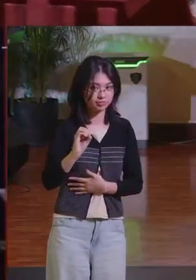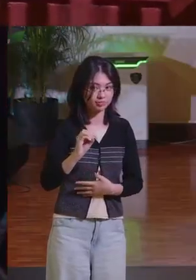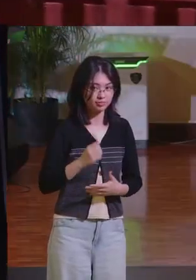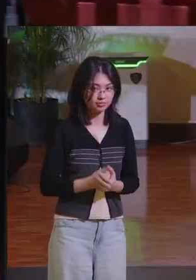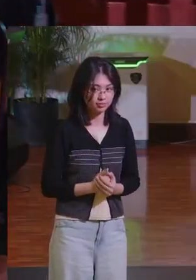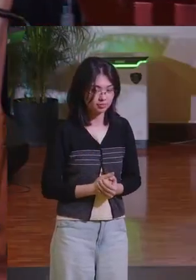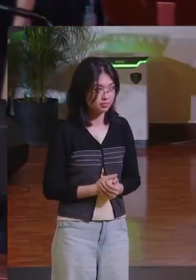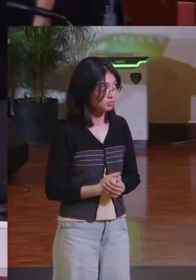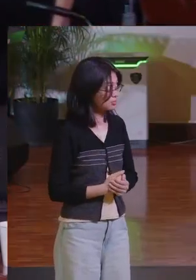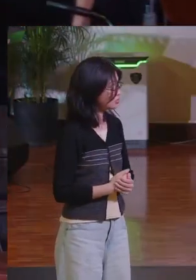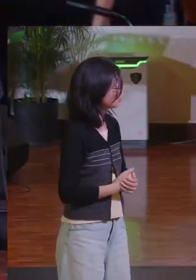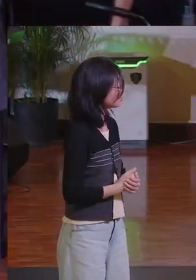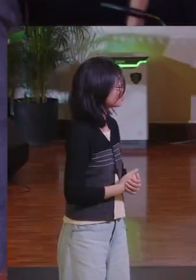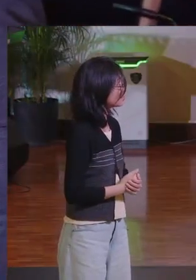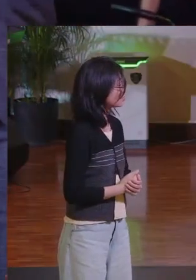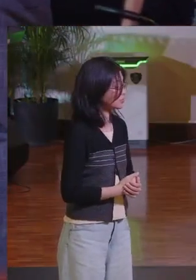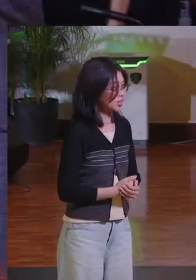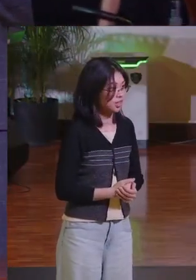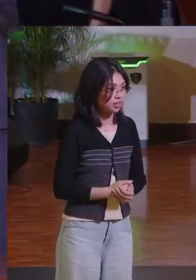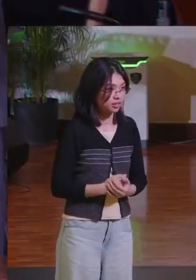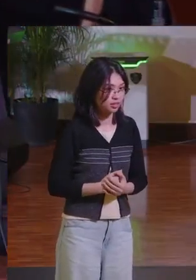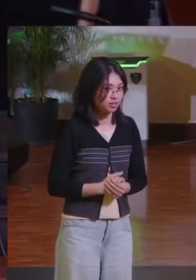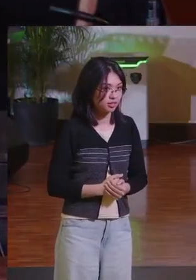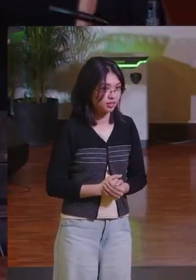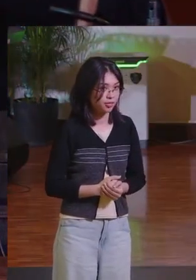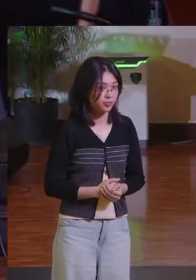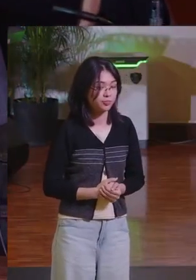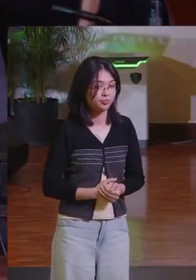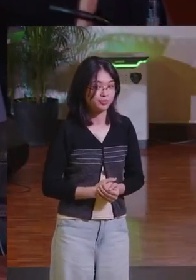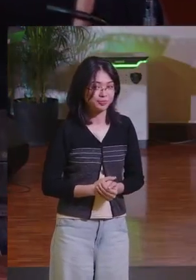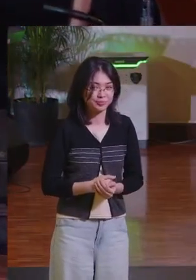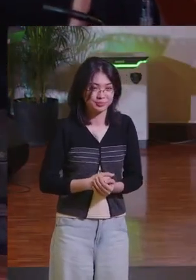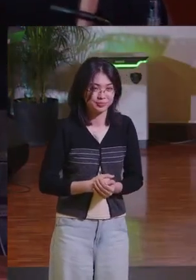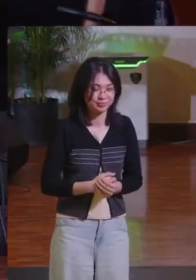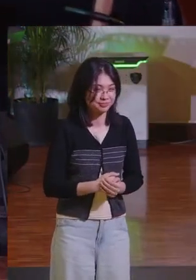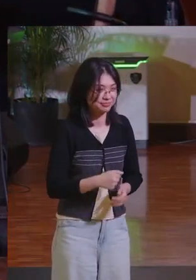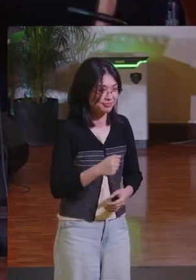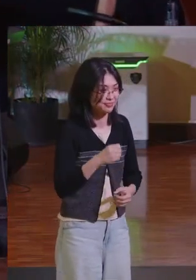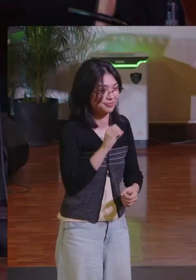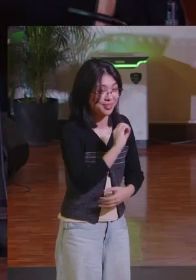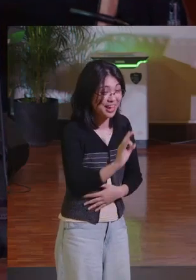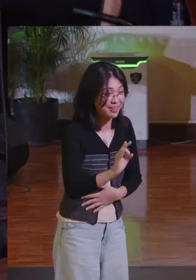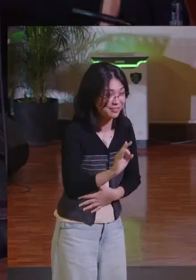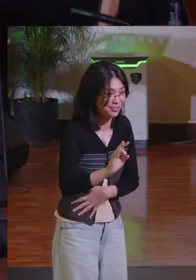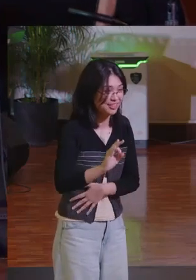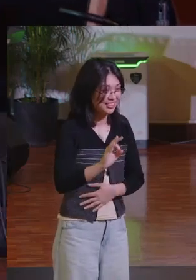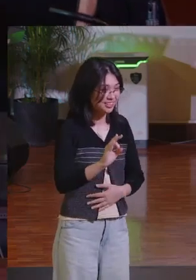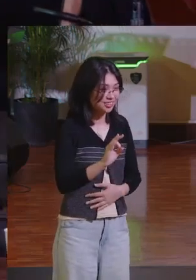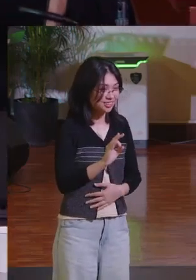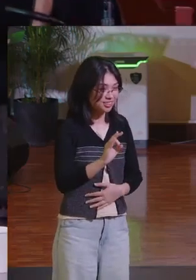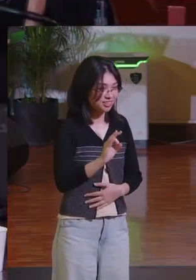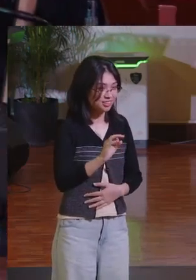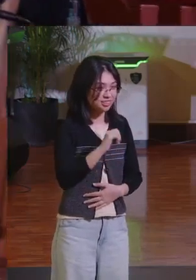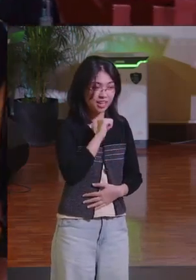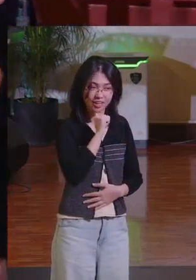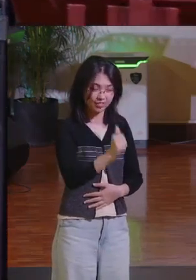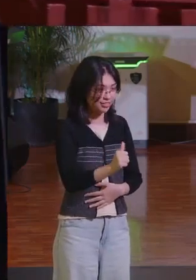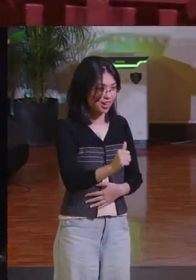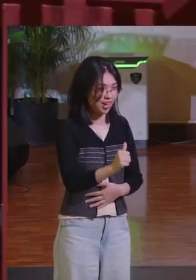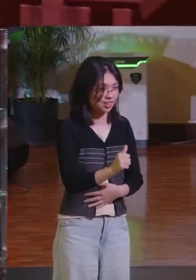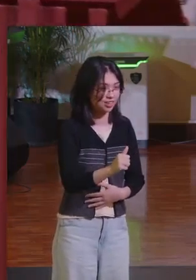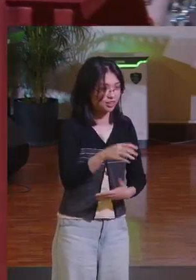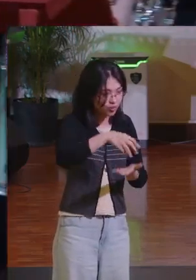ay medyo wala sa Panginoon. At hindi lang yon, kung ikaw ay medyo hindi nasanay na kumain ng salita ng